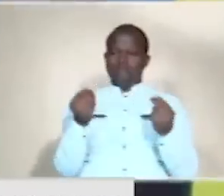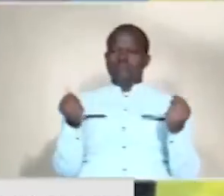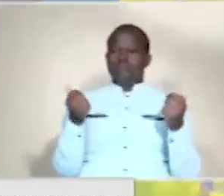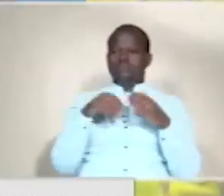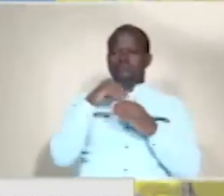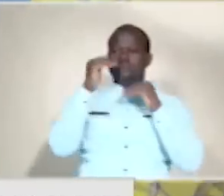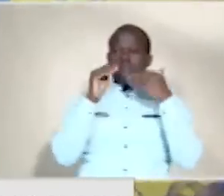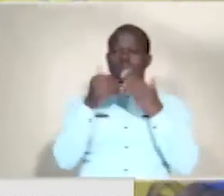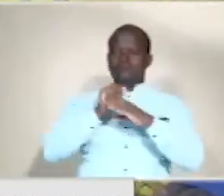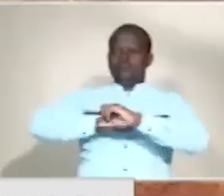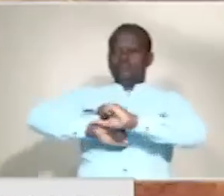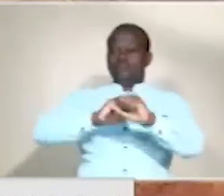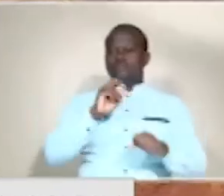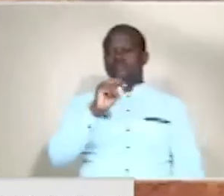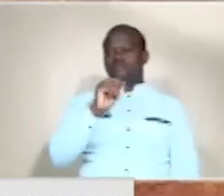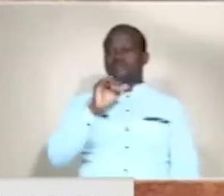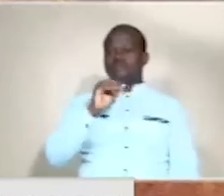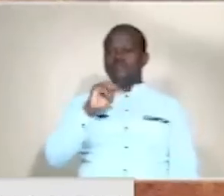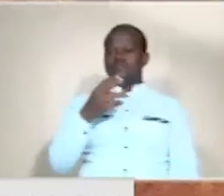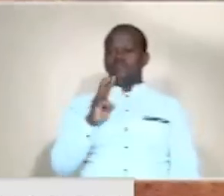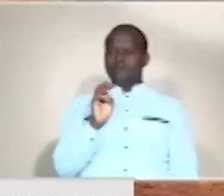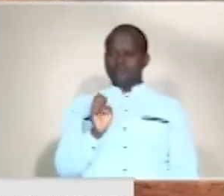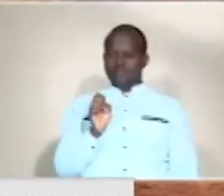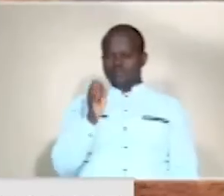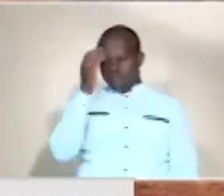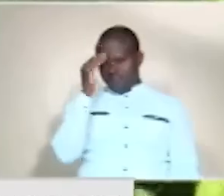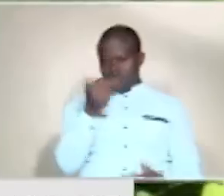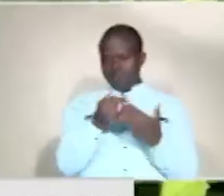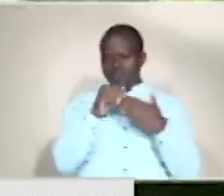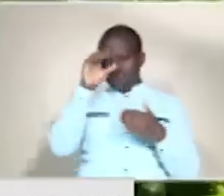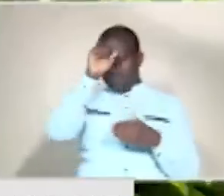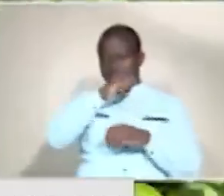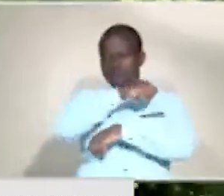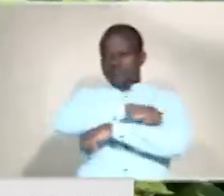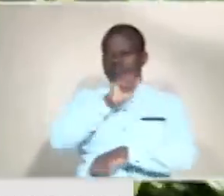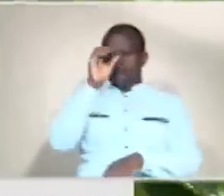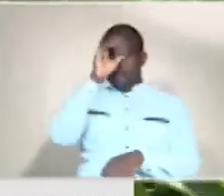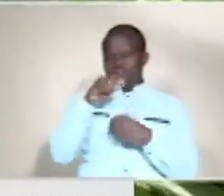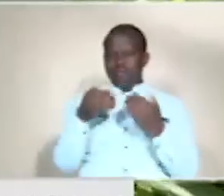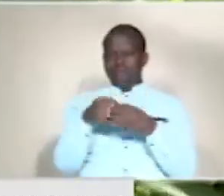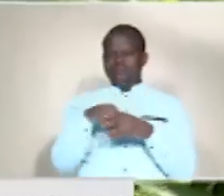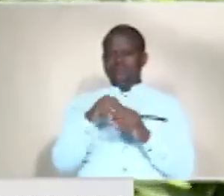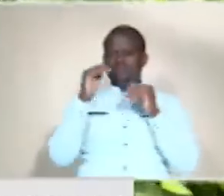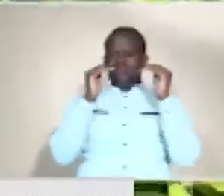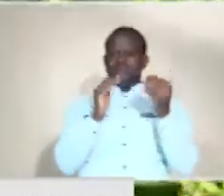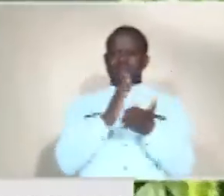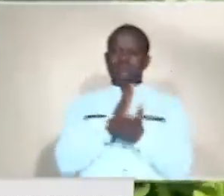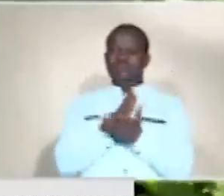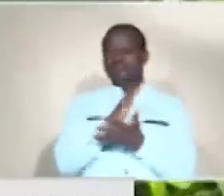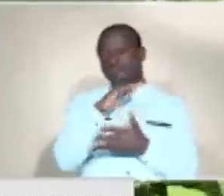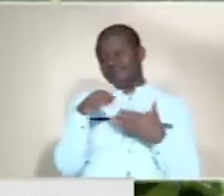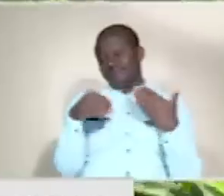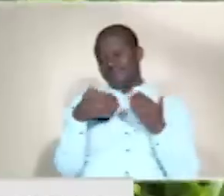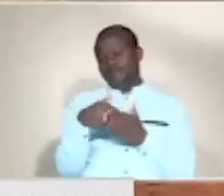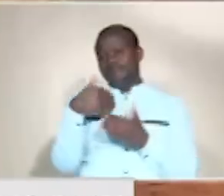mu rwego rwo kurengera parike ya Nyungwe mu kugira abana badasibishwa ishuri bagiye gushaka inkwi, ni muri urwo rwego rwose byose